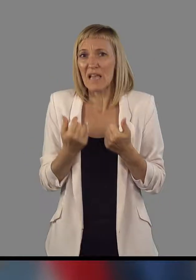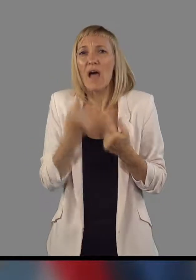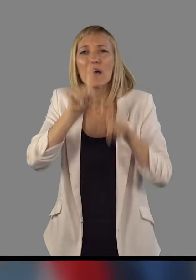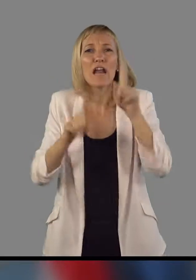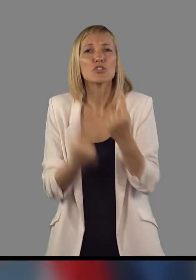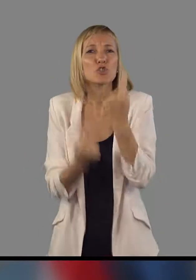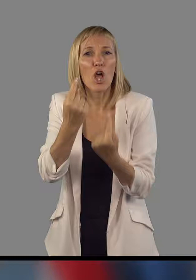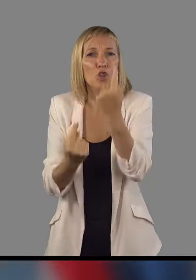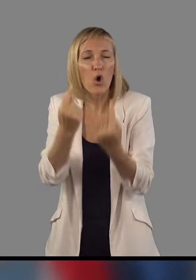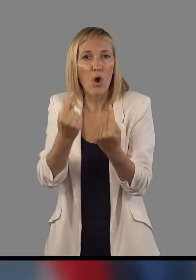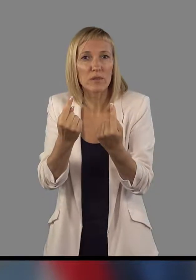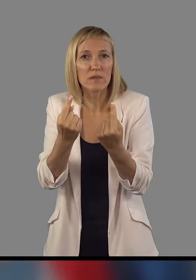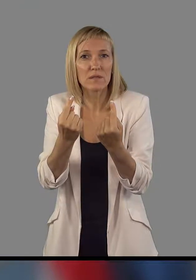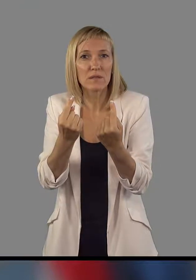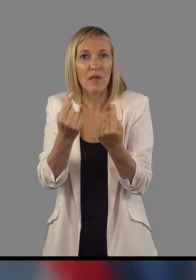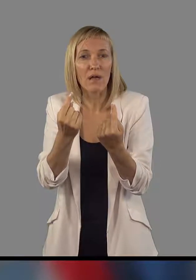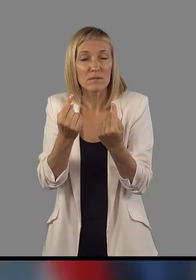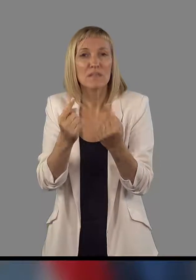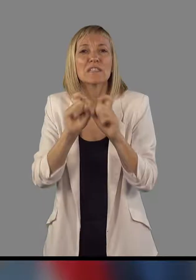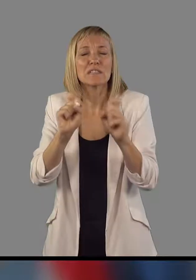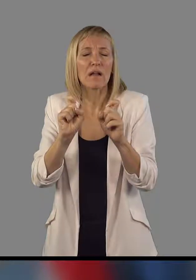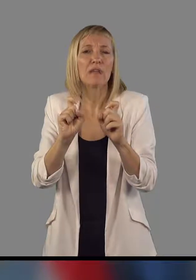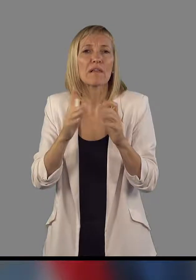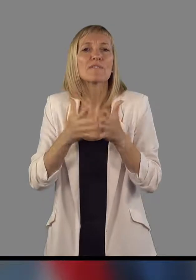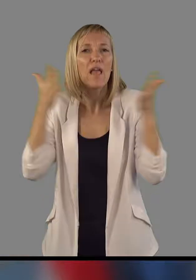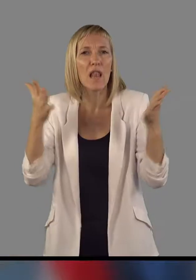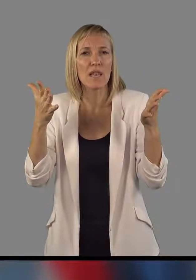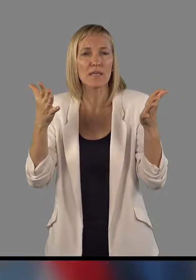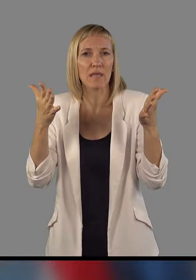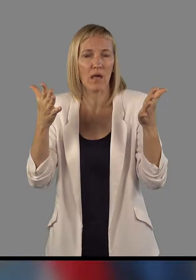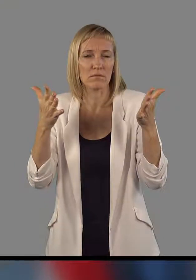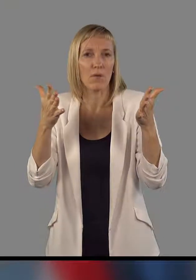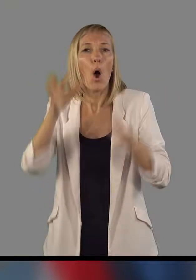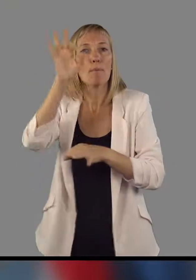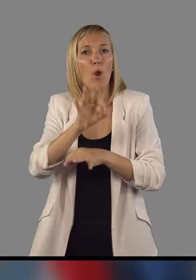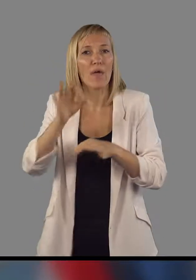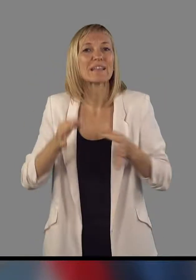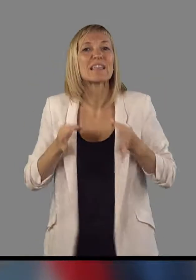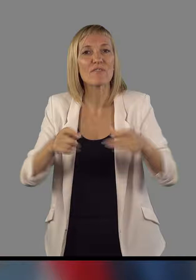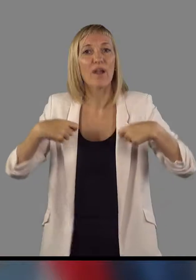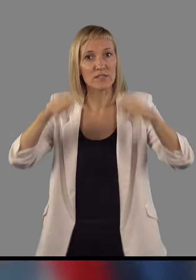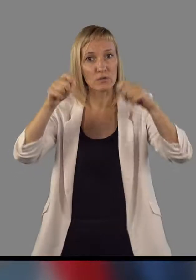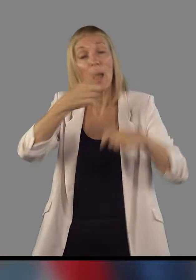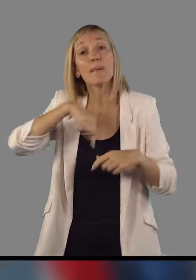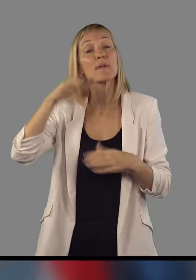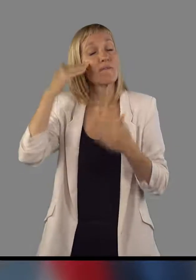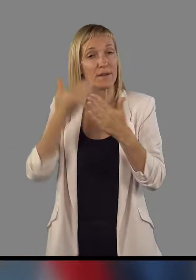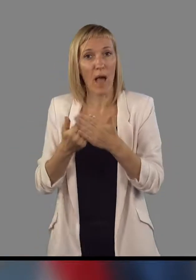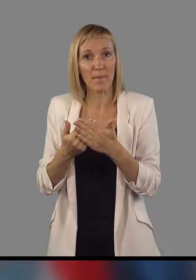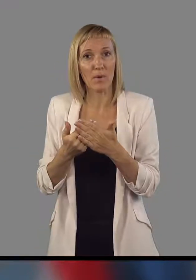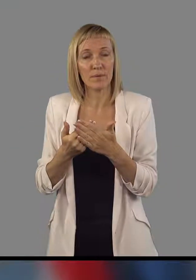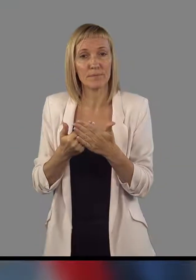aktualnih dogodkov, predvsem ko gre za velike infrastrukturne projekte, smo prepričani, da